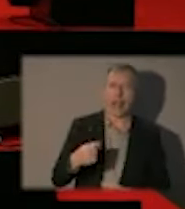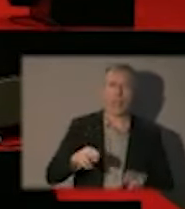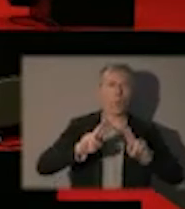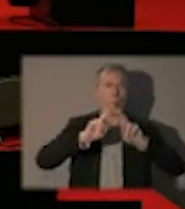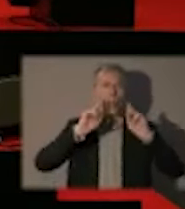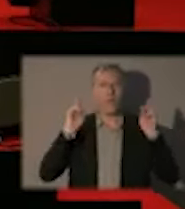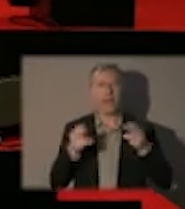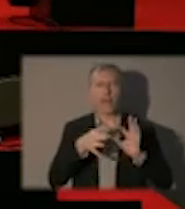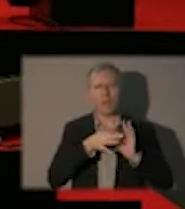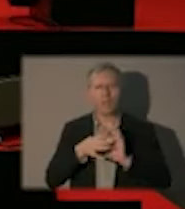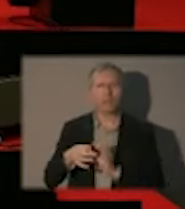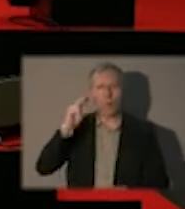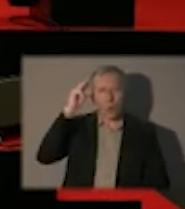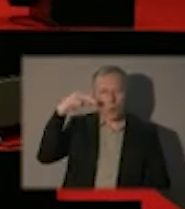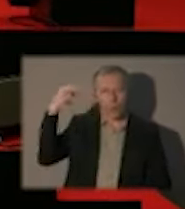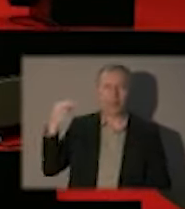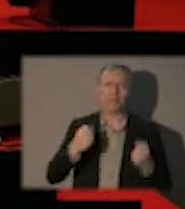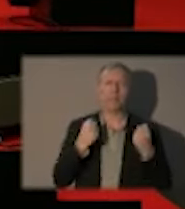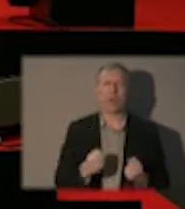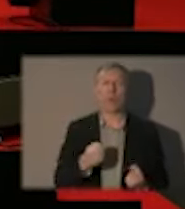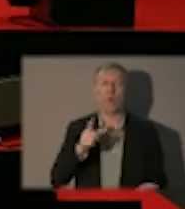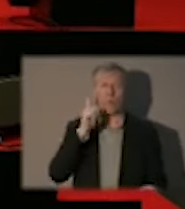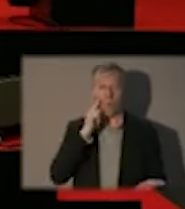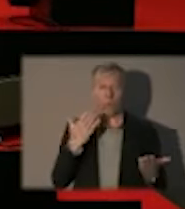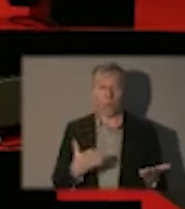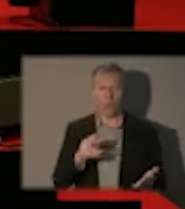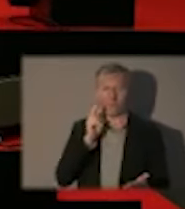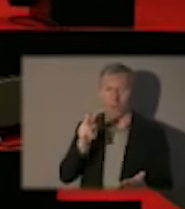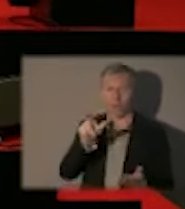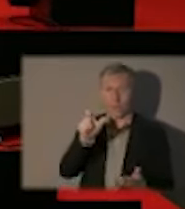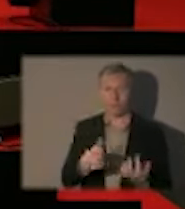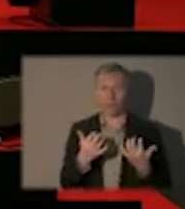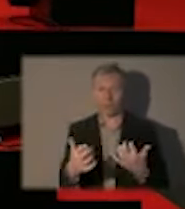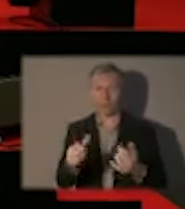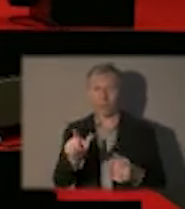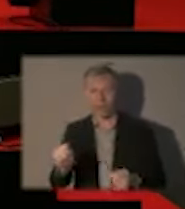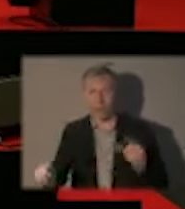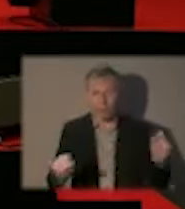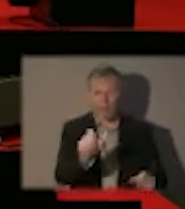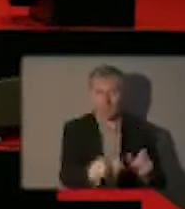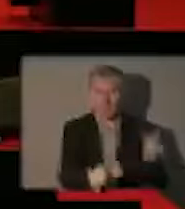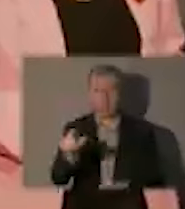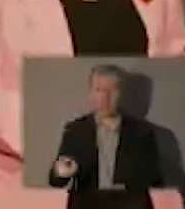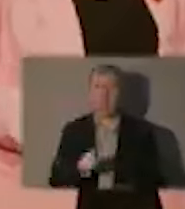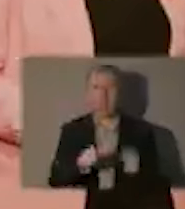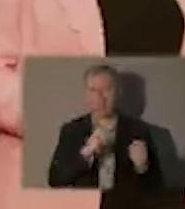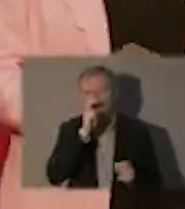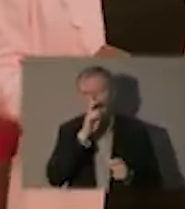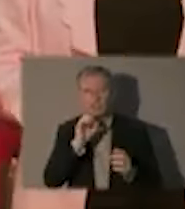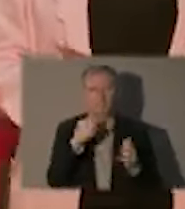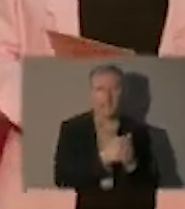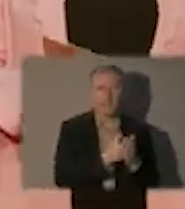universalistes, humanistes. Car aujourd'hui, et je vois Pierre Ouzoulias dans la salle, et je vois Hassan, les obscurantismes,